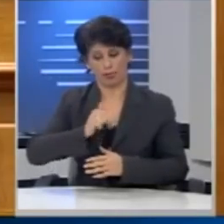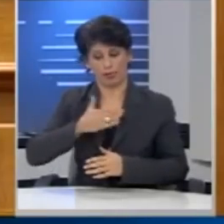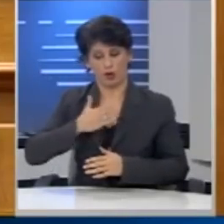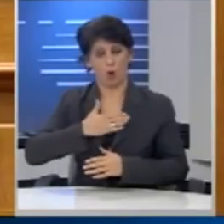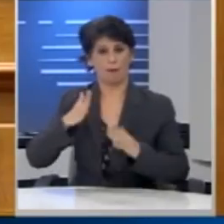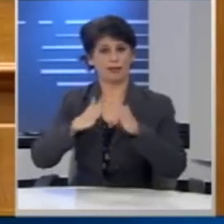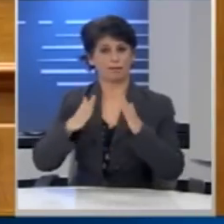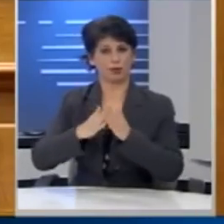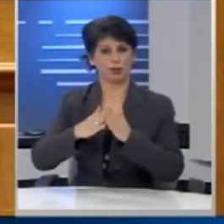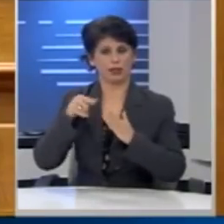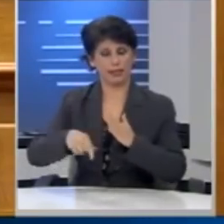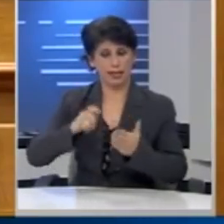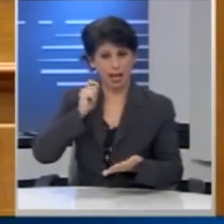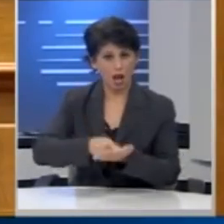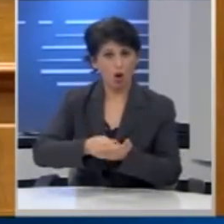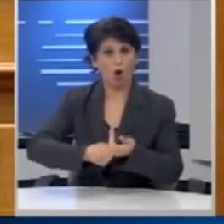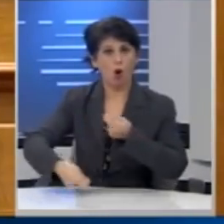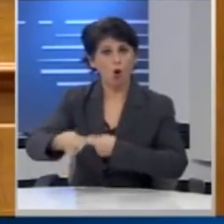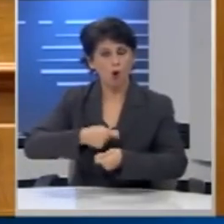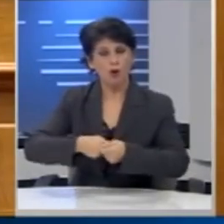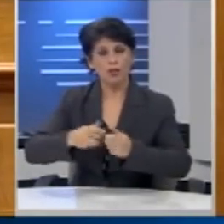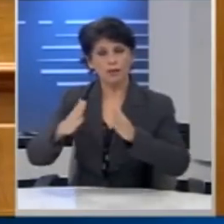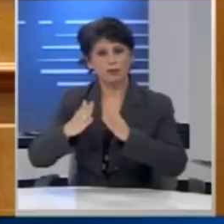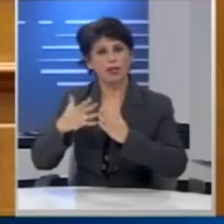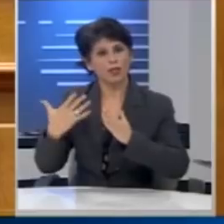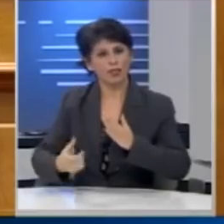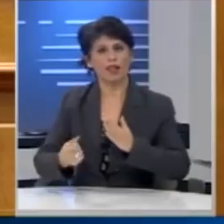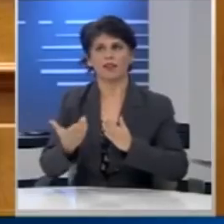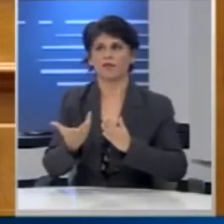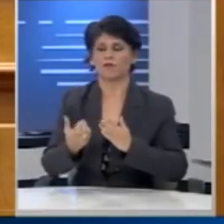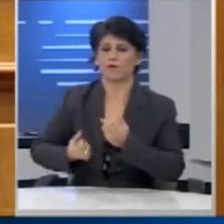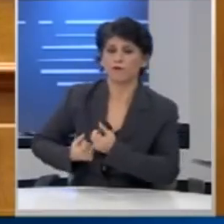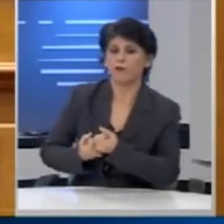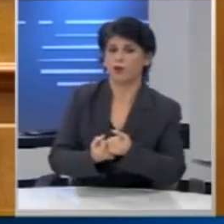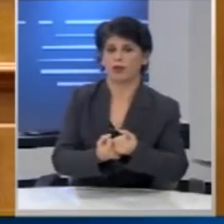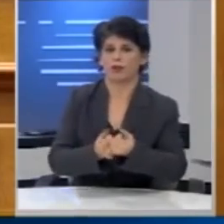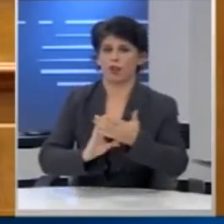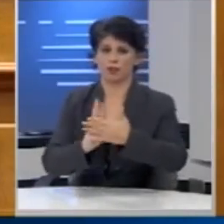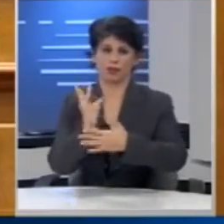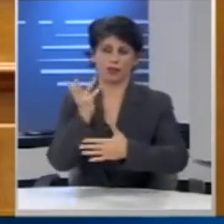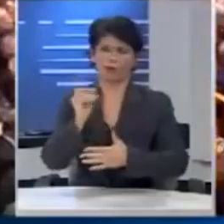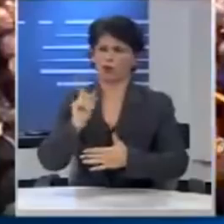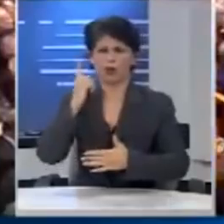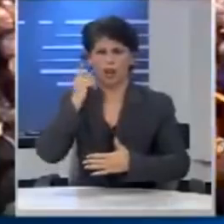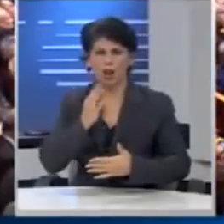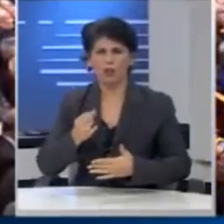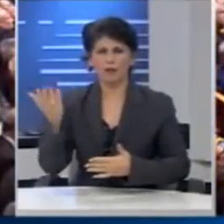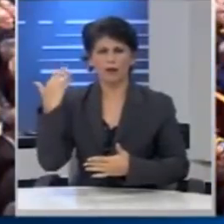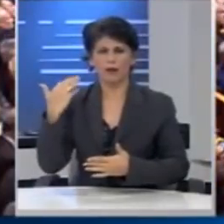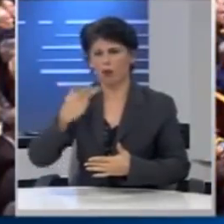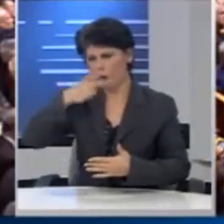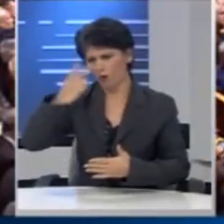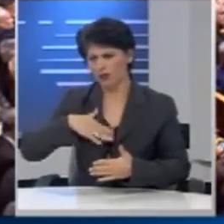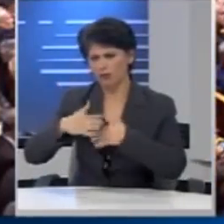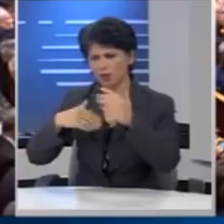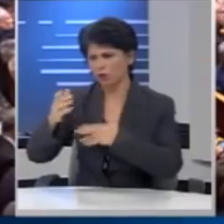αποτελέσει κύριο βραχίωνα αναπτυξιακής πολιτικής για αυτή την κυβέρνηση. Όχι στη λογική του παρελθόντος, χτίζουμε όπου θέλουμε,